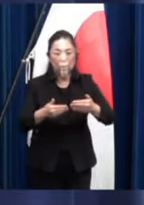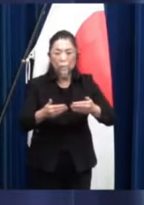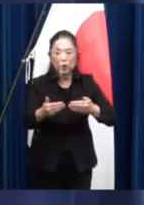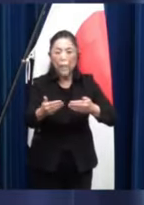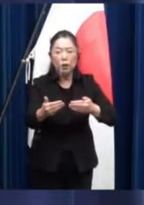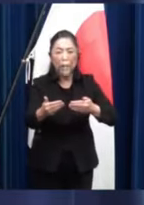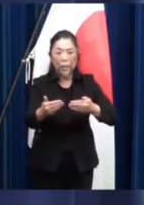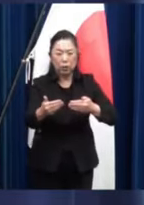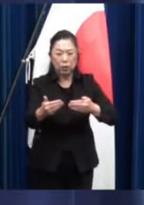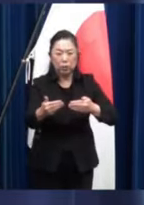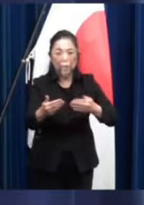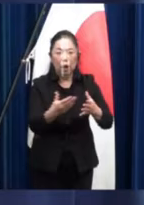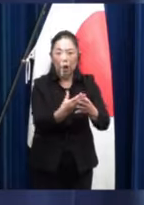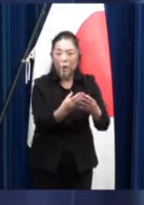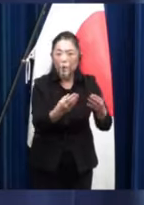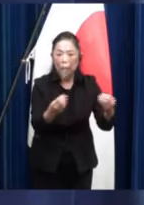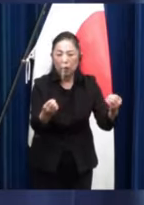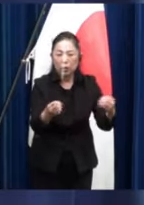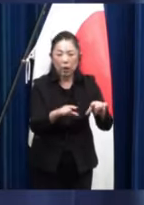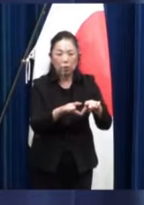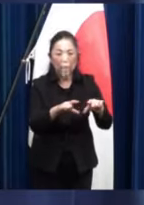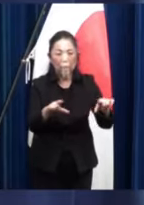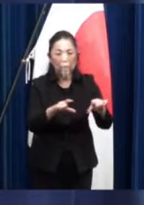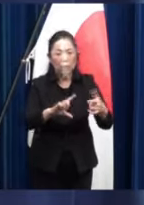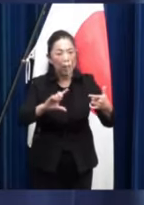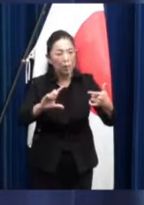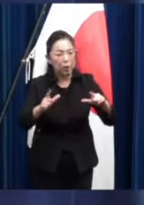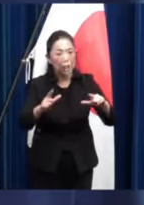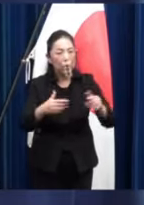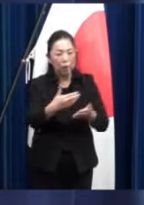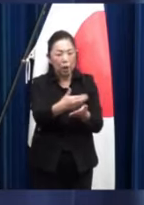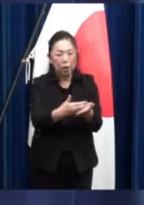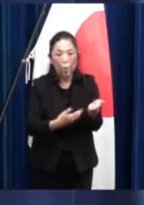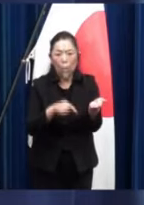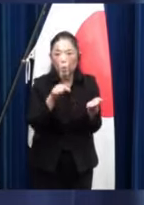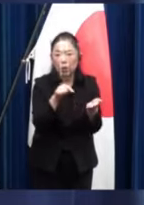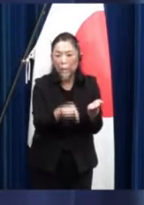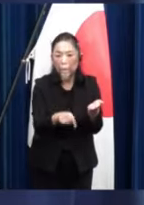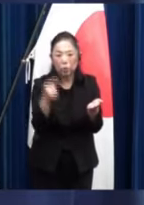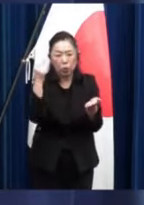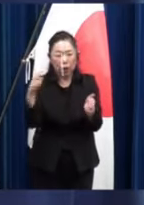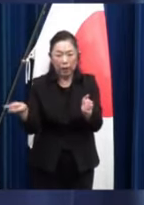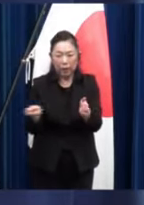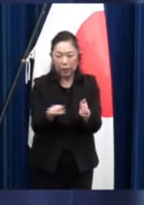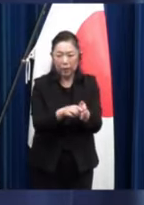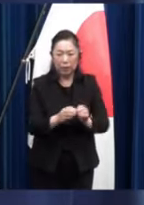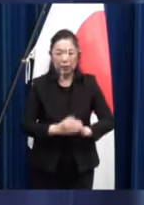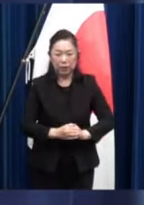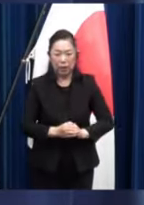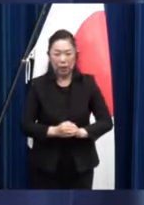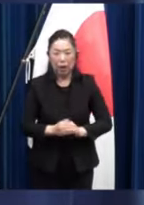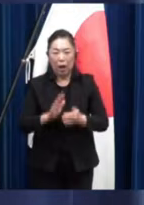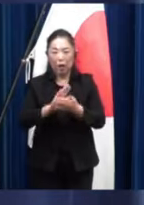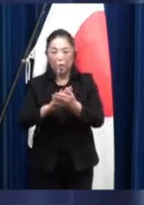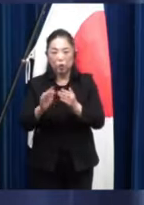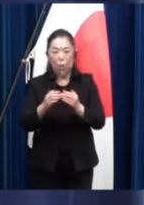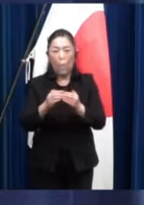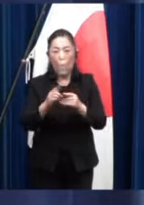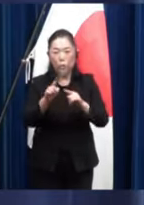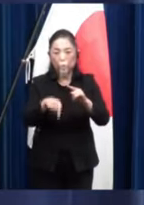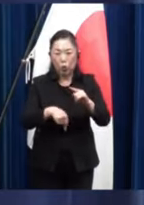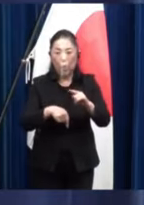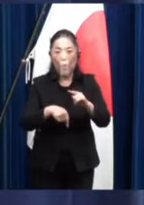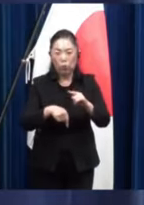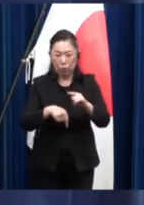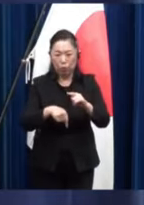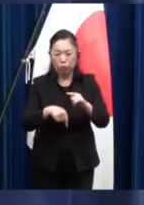た数多くの当たり前でないことが残っている、このように考えてきました。省庁の縦割りによって我